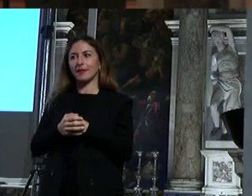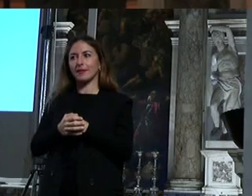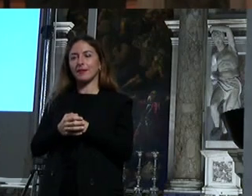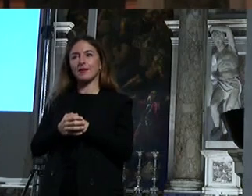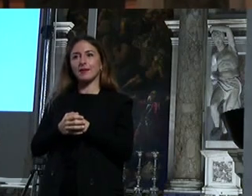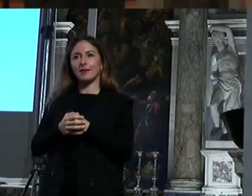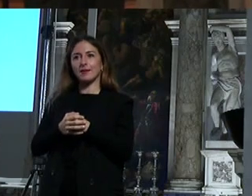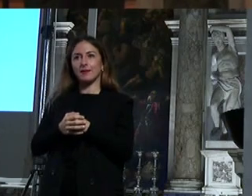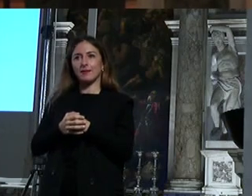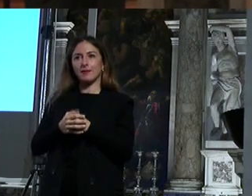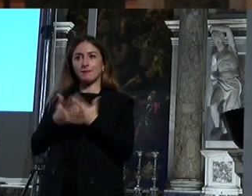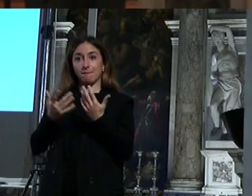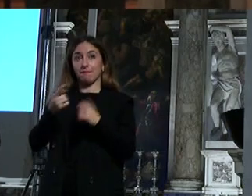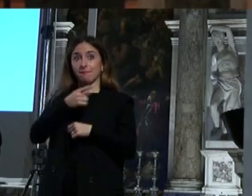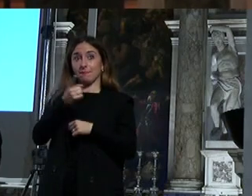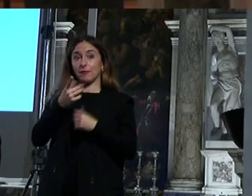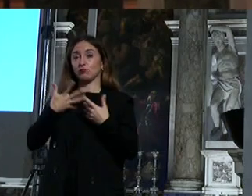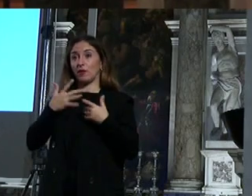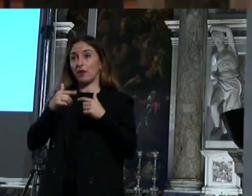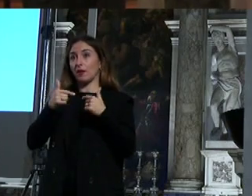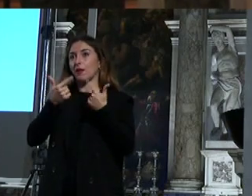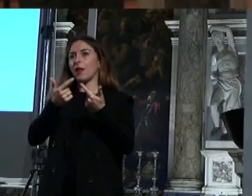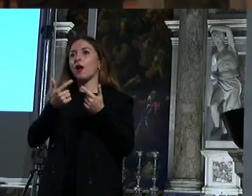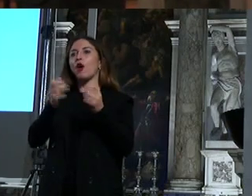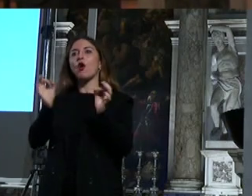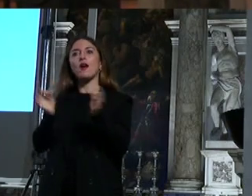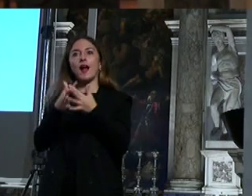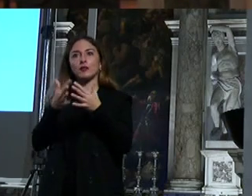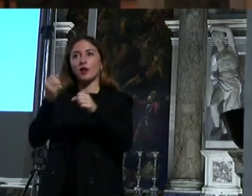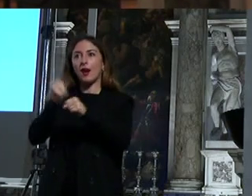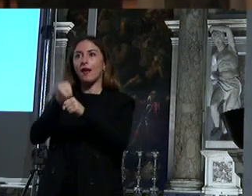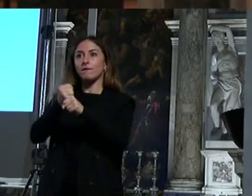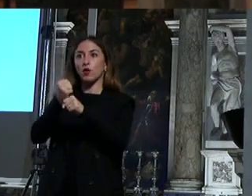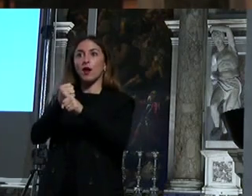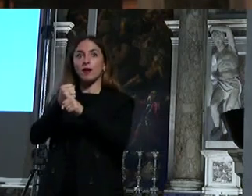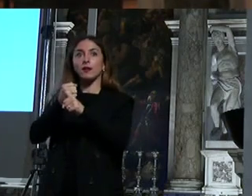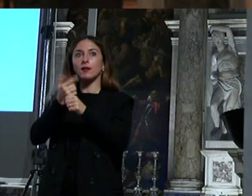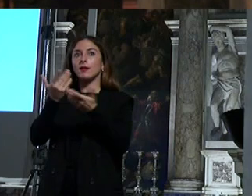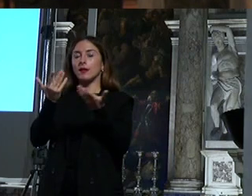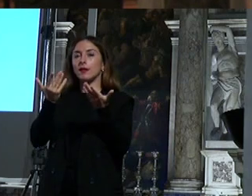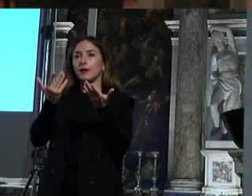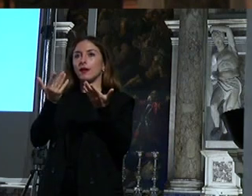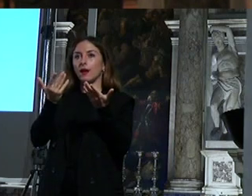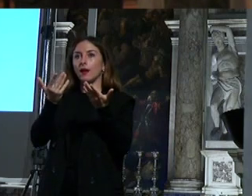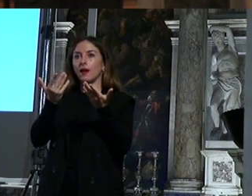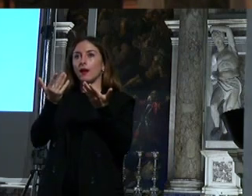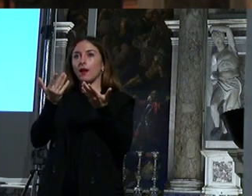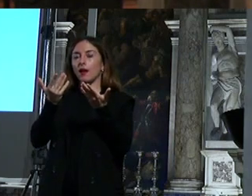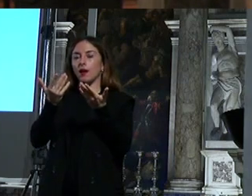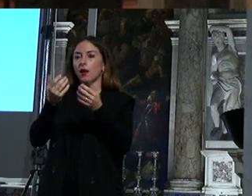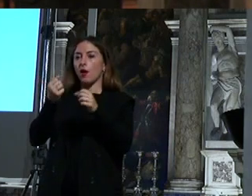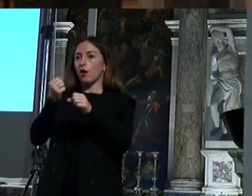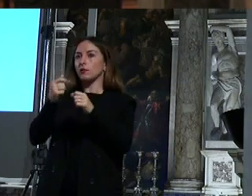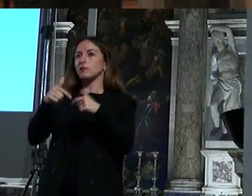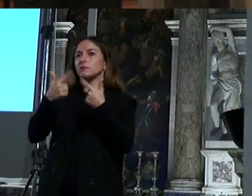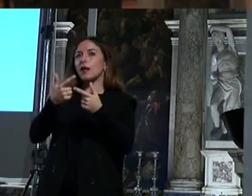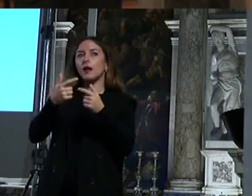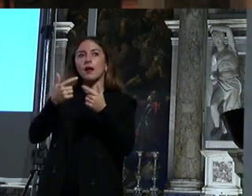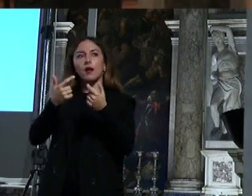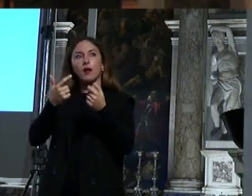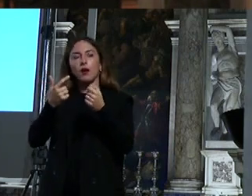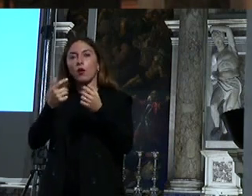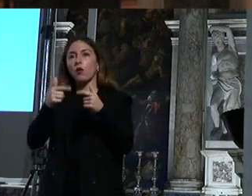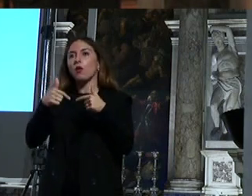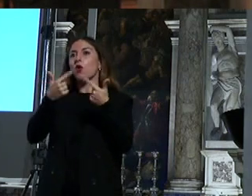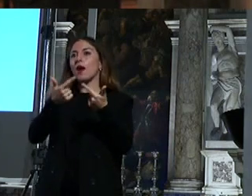di lavorare in questi contesti qua non si ha in tante città del mondo. Avere l'occasione di confrontarsi sulle culture